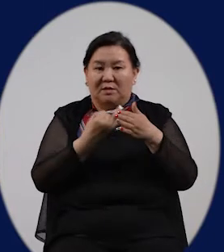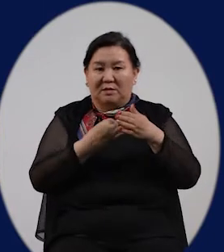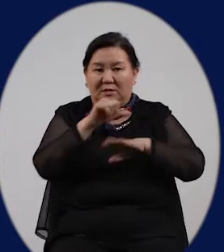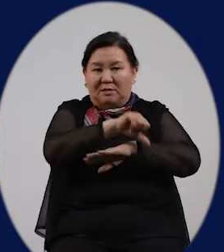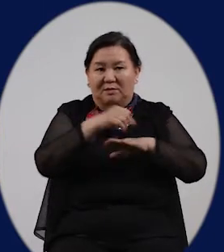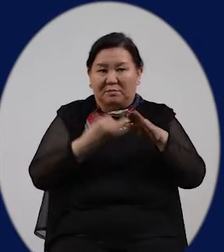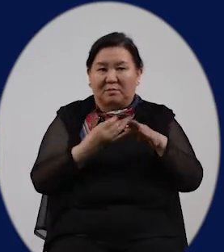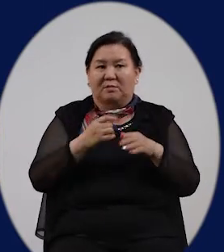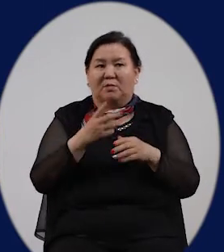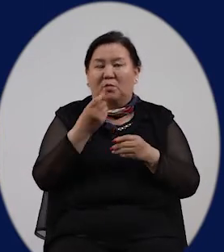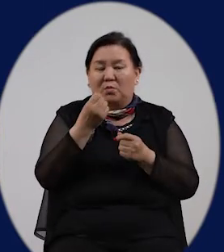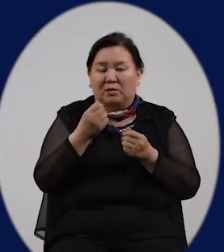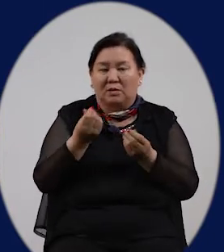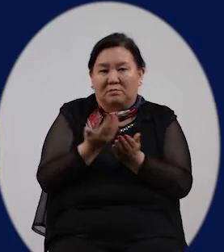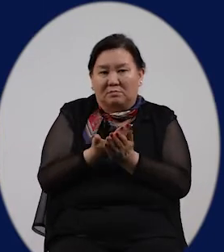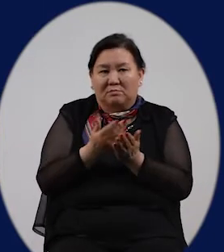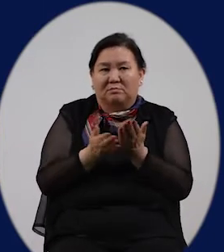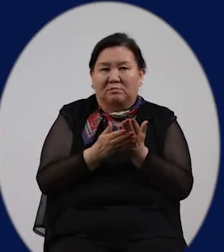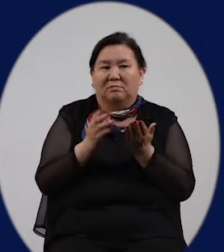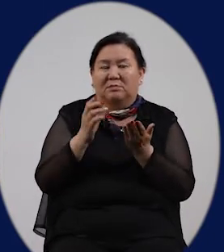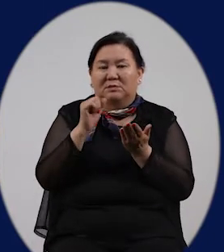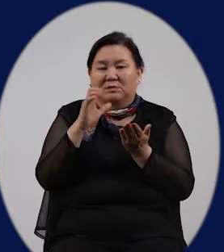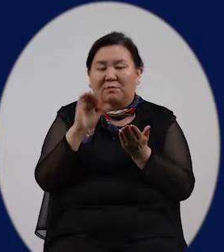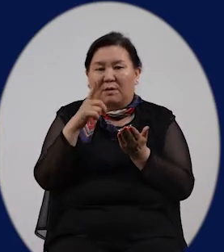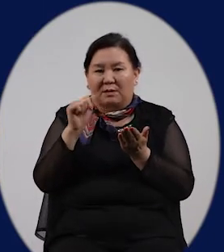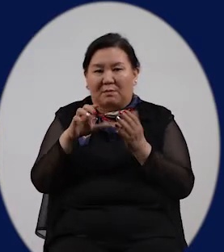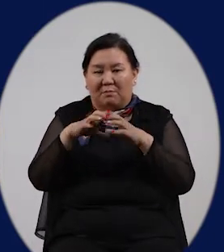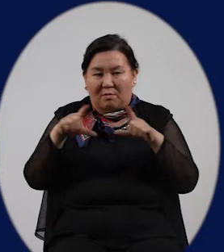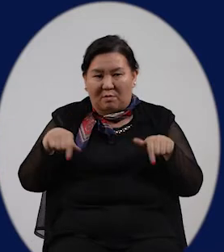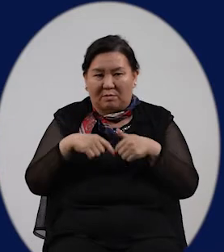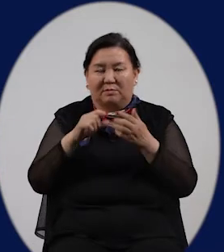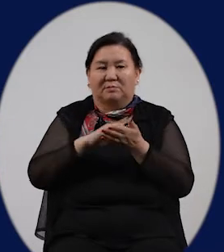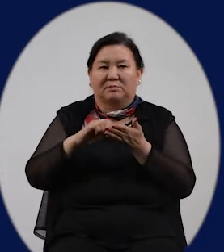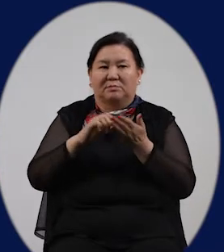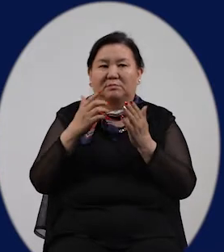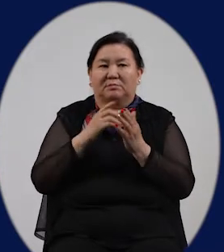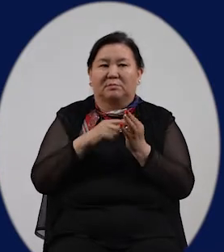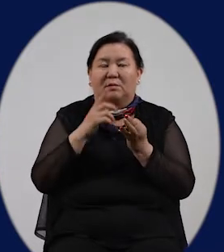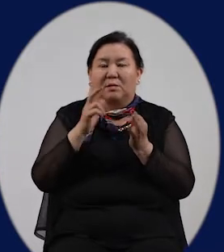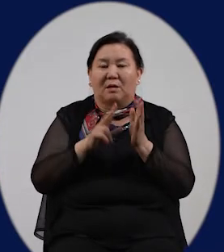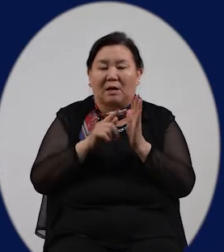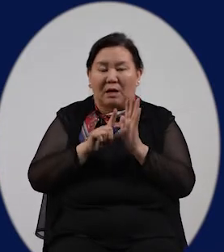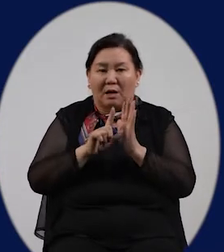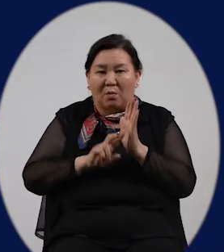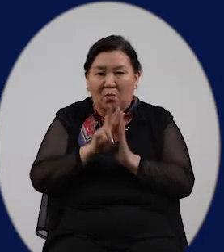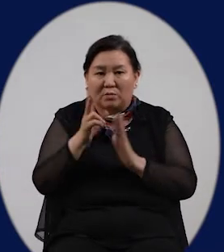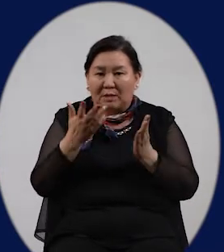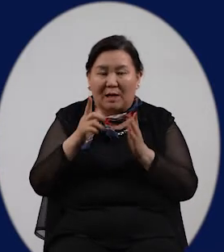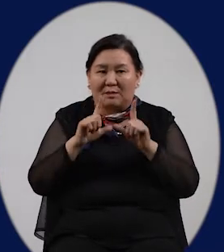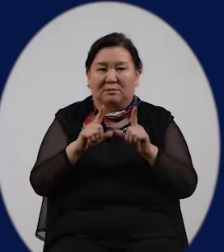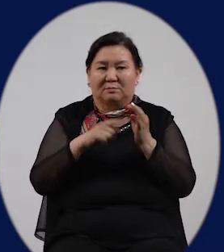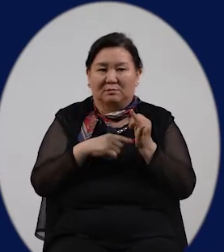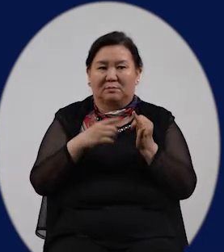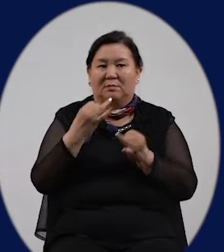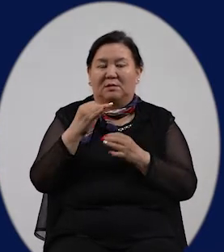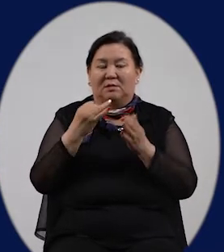1. Үнийн нэхэмжлэл 2. Сав баглаа бодлын жагсаалт 3. Гарал үүслийн гэрчилгээ